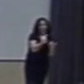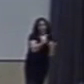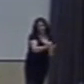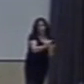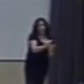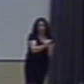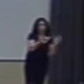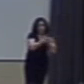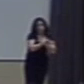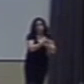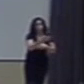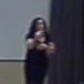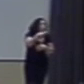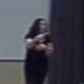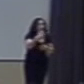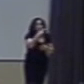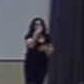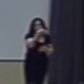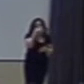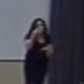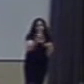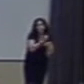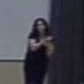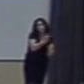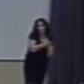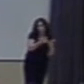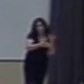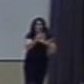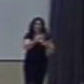negoci rentables i volíem, com parlem-ne, no? Parlem d'aquests temes, no?